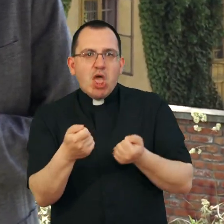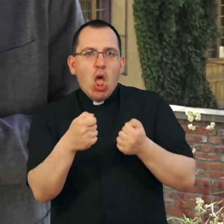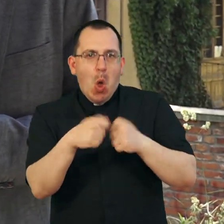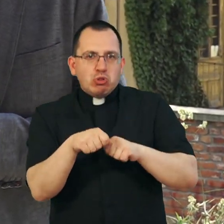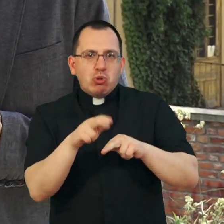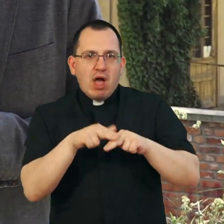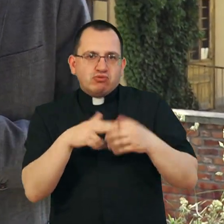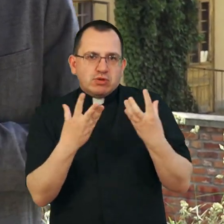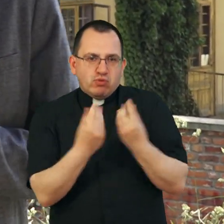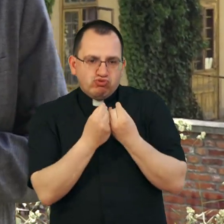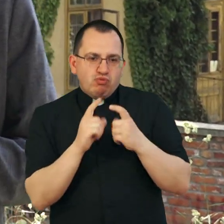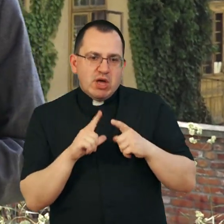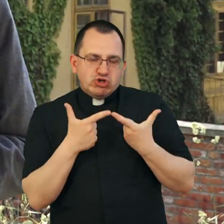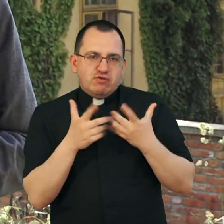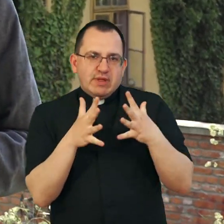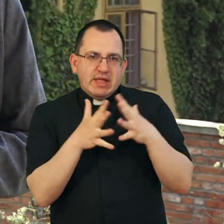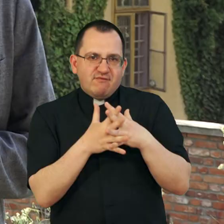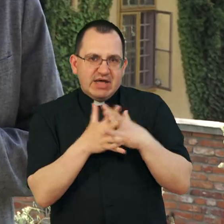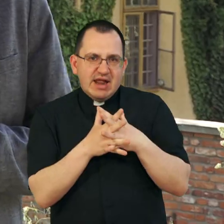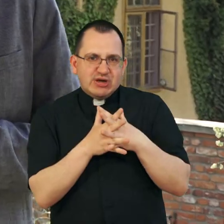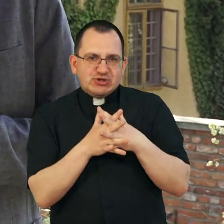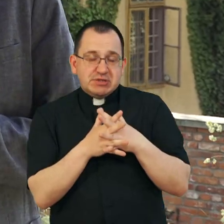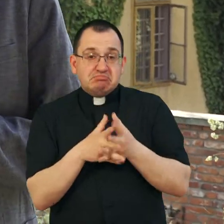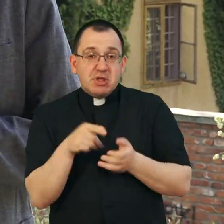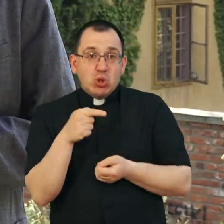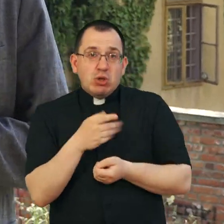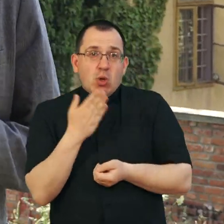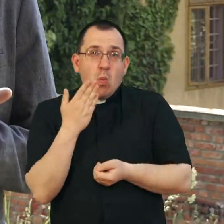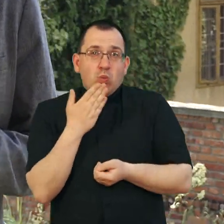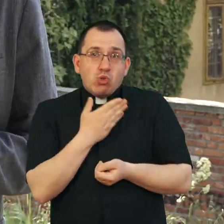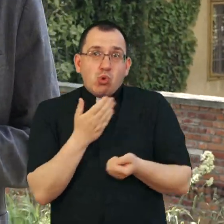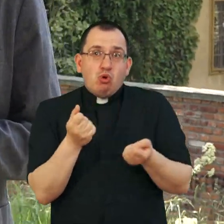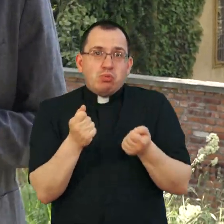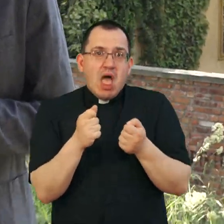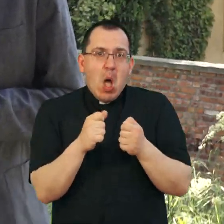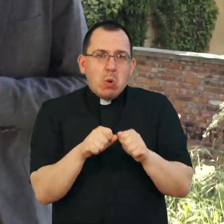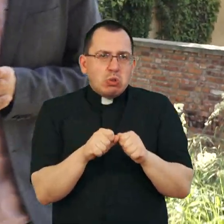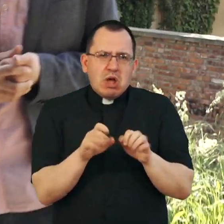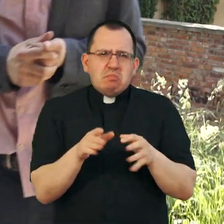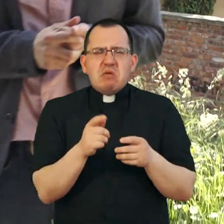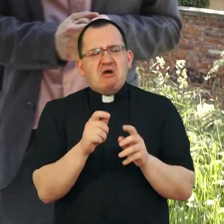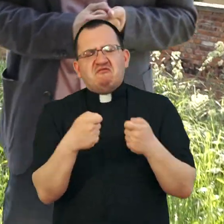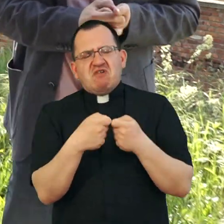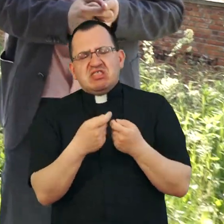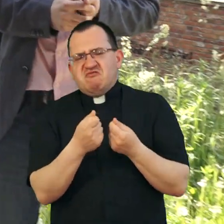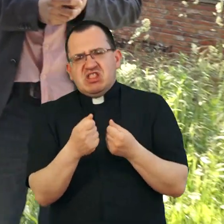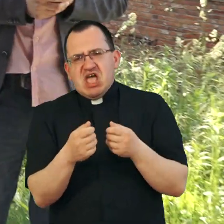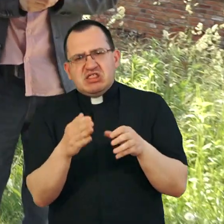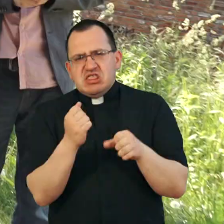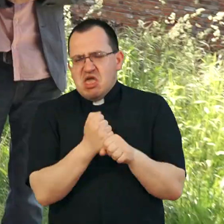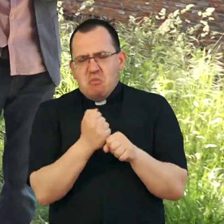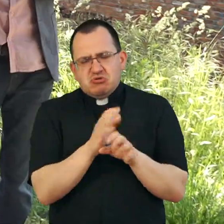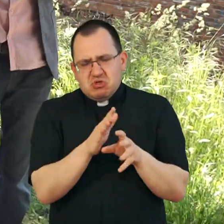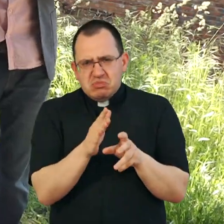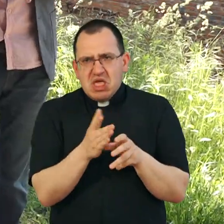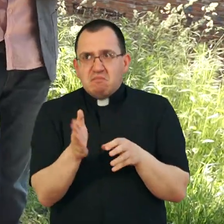u Varaždin. To je isto bilo jedna duhovna odluka, nevezana uz ikakve financije, nevezana uz posao.